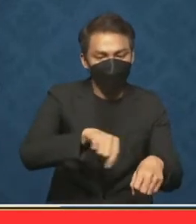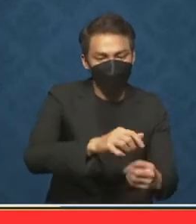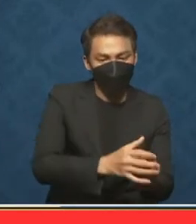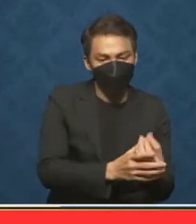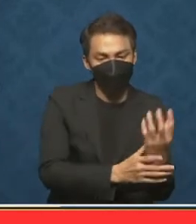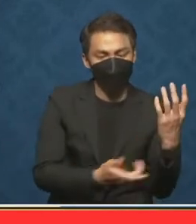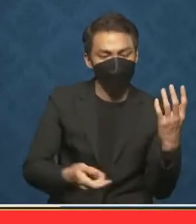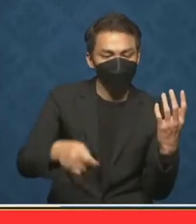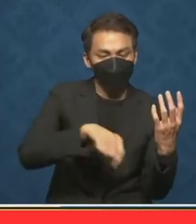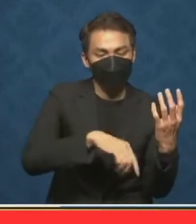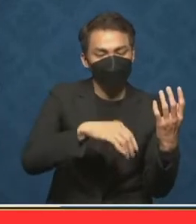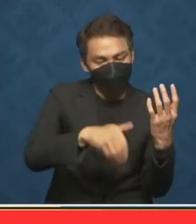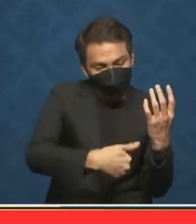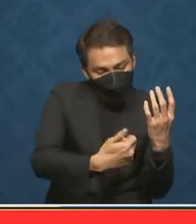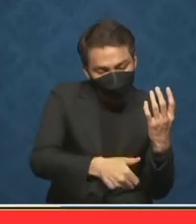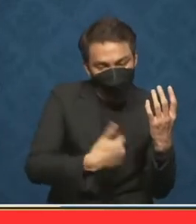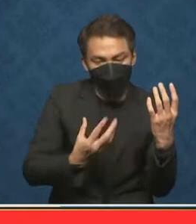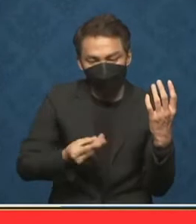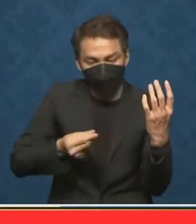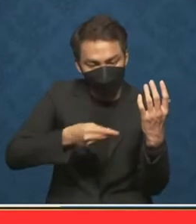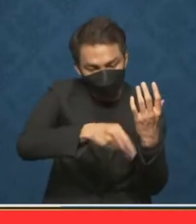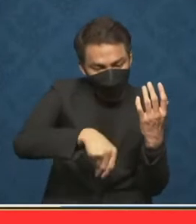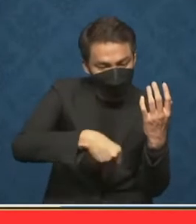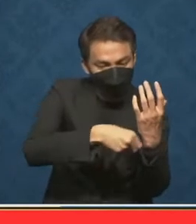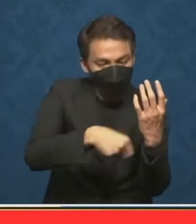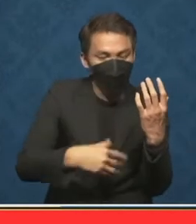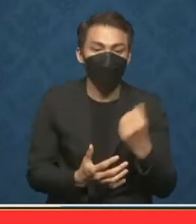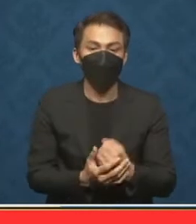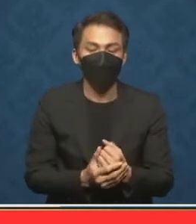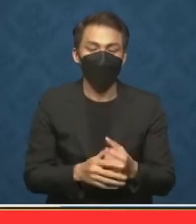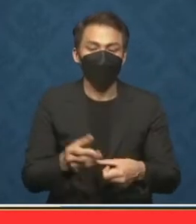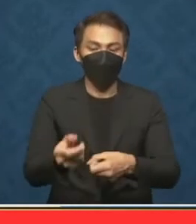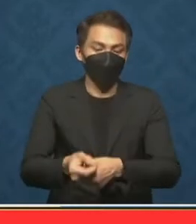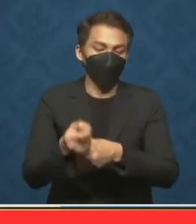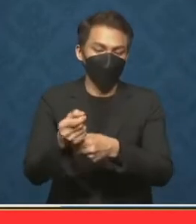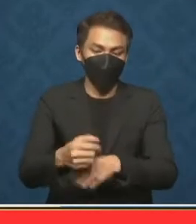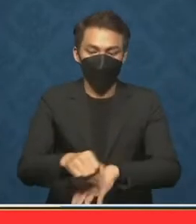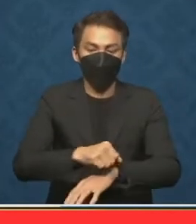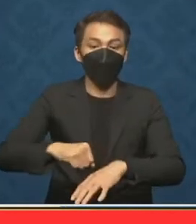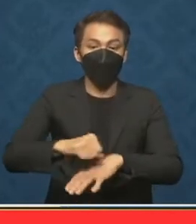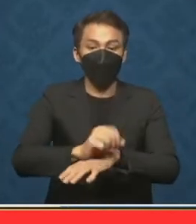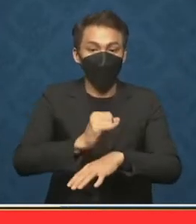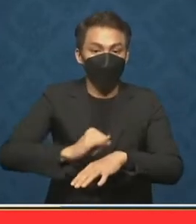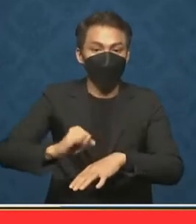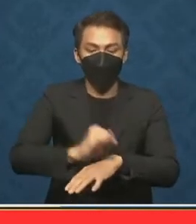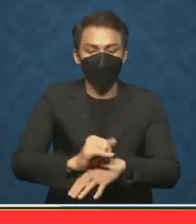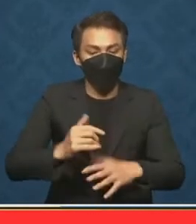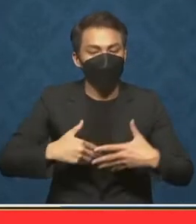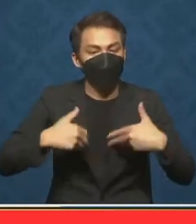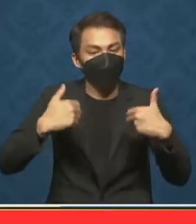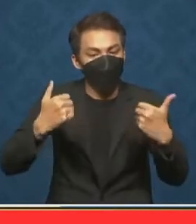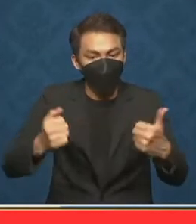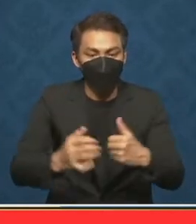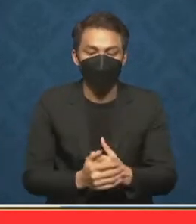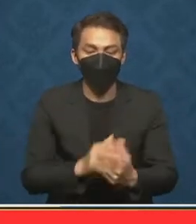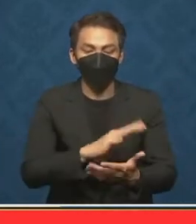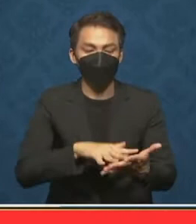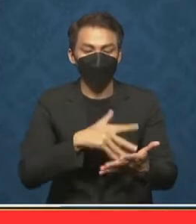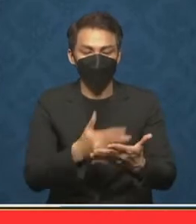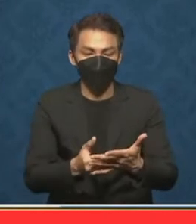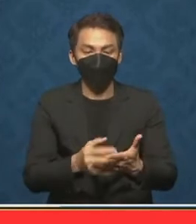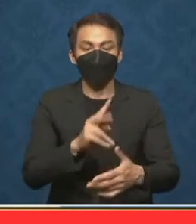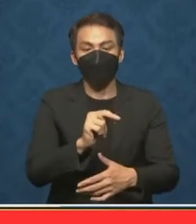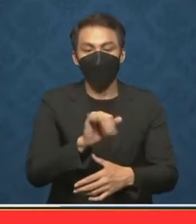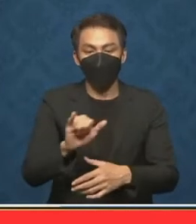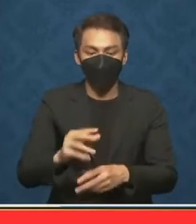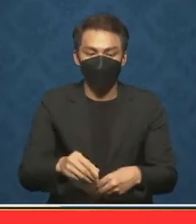โดยรสน้ำพวกนินใ่ปยปรรุงภัษาเกษตกรชาวนาชวสวนทME มีความสุขด้วยณโยบายที่กินได้